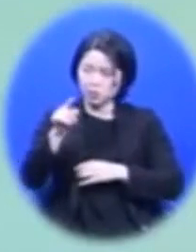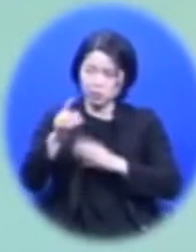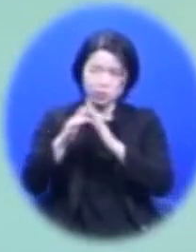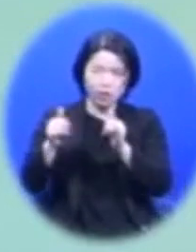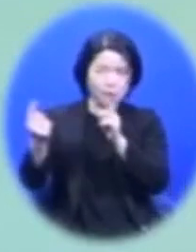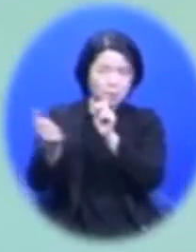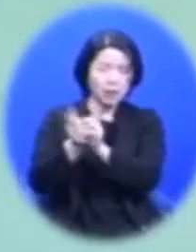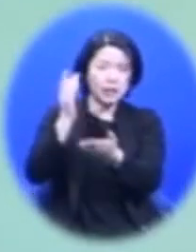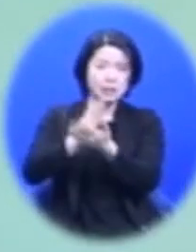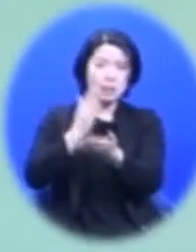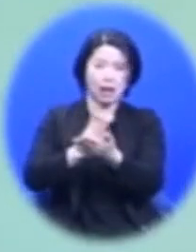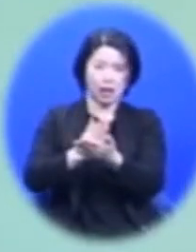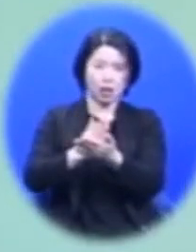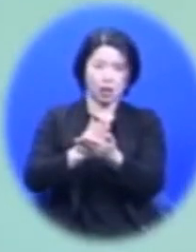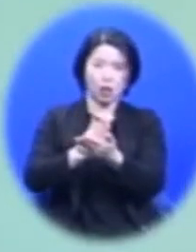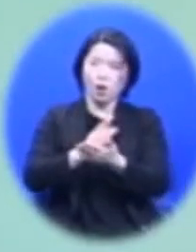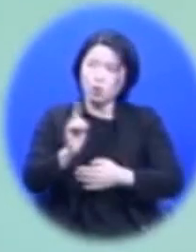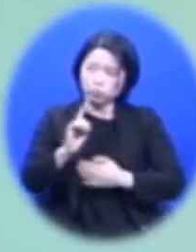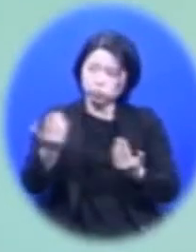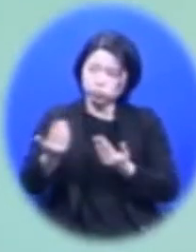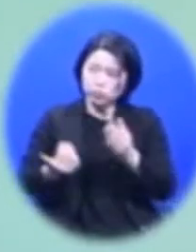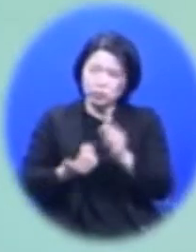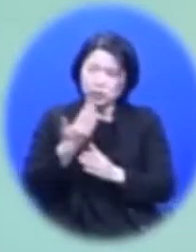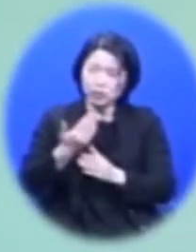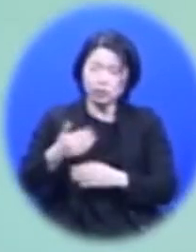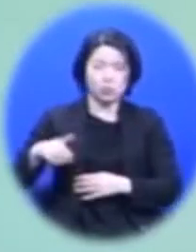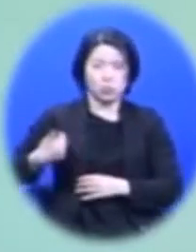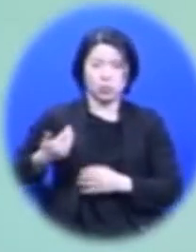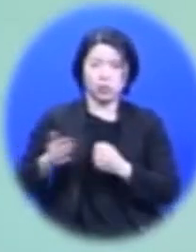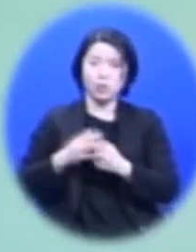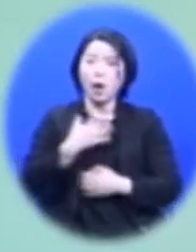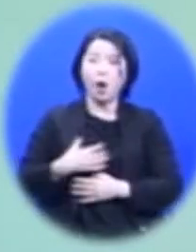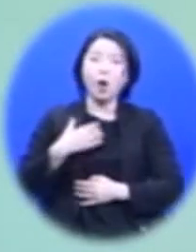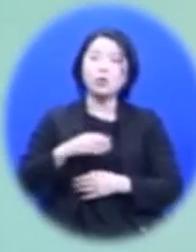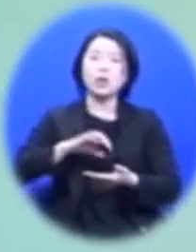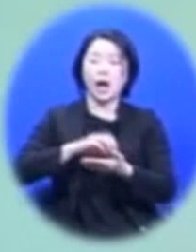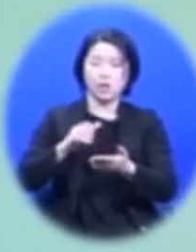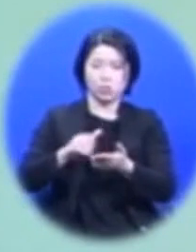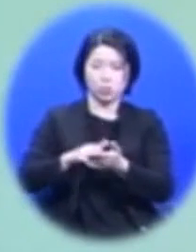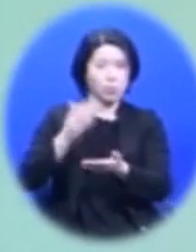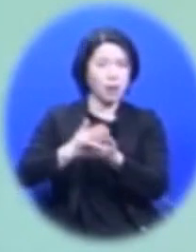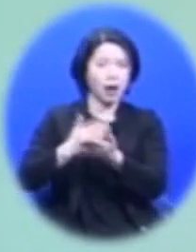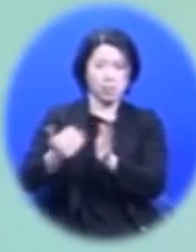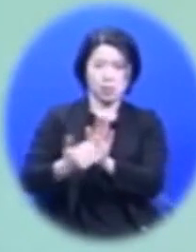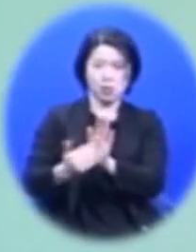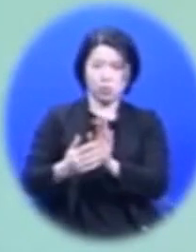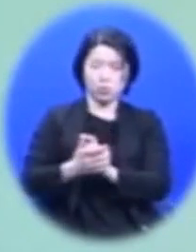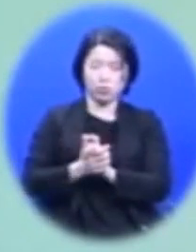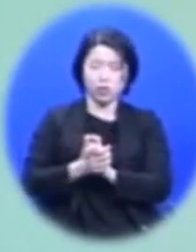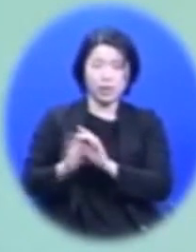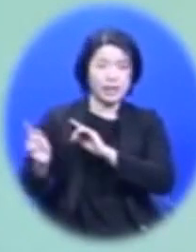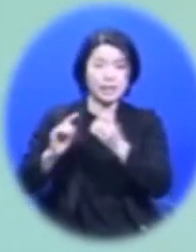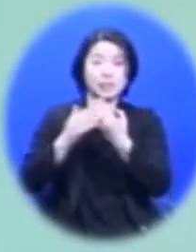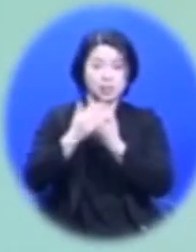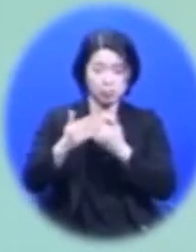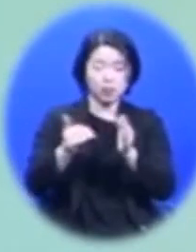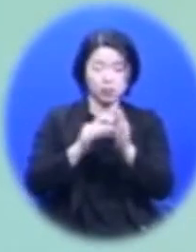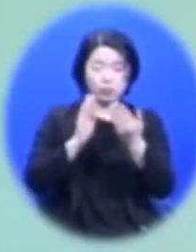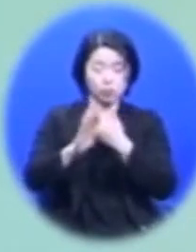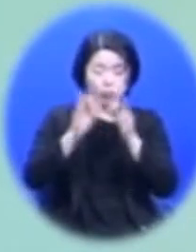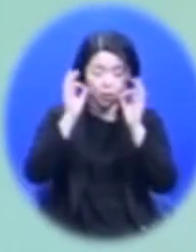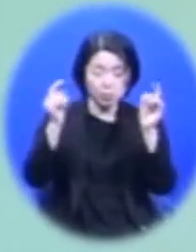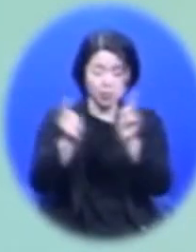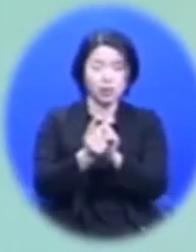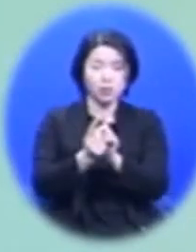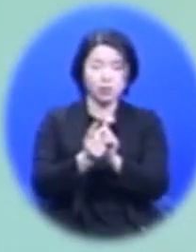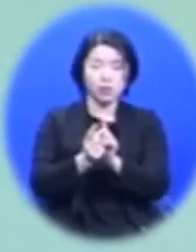만나지 말라고 무슨 일이 벌어질 것 같아서 걱정을 할 정도였습니다. 집회 끝나고 보십시다. 그래서